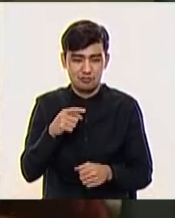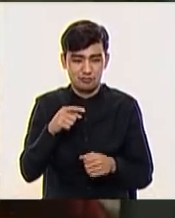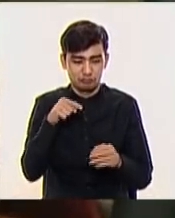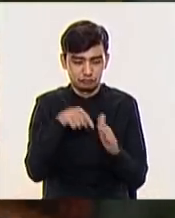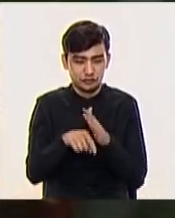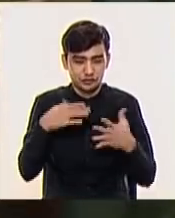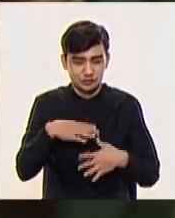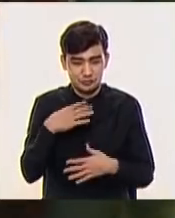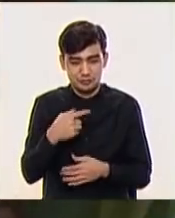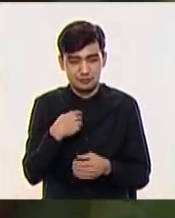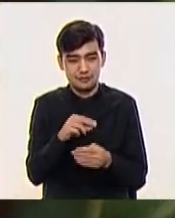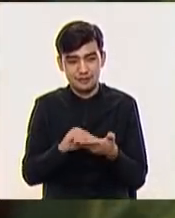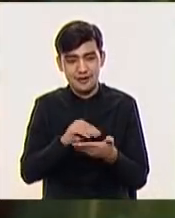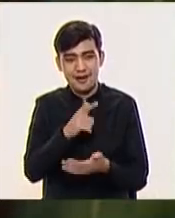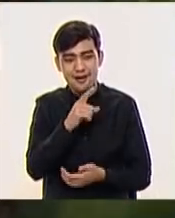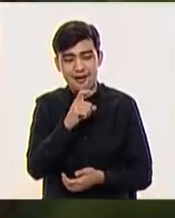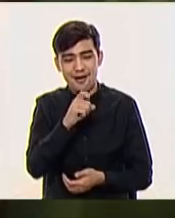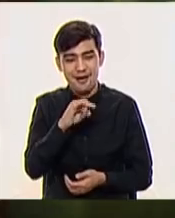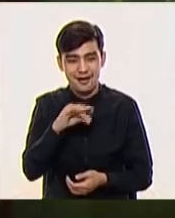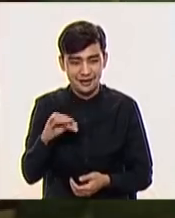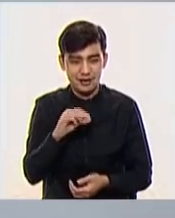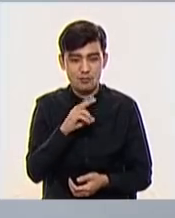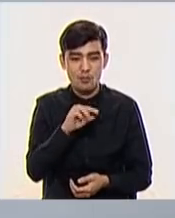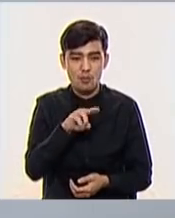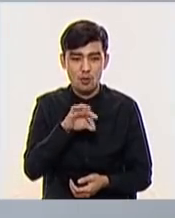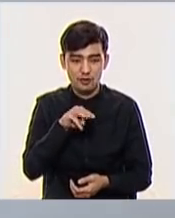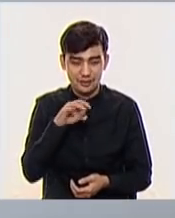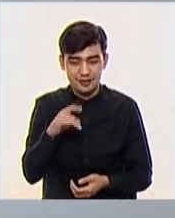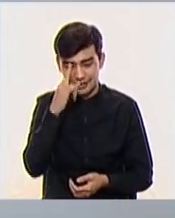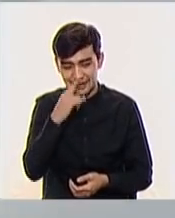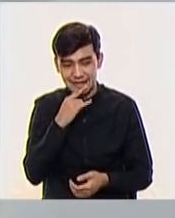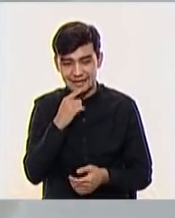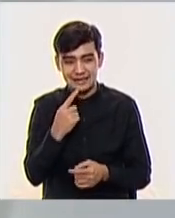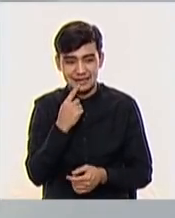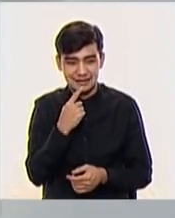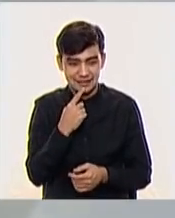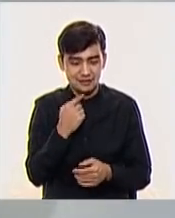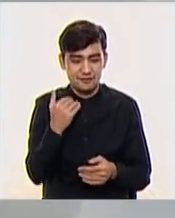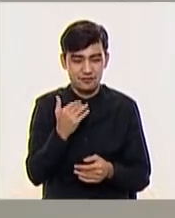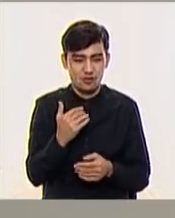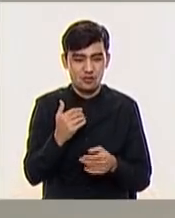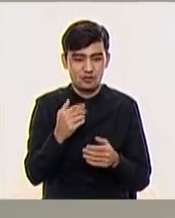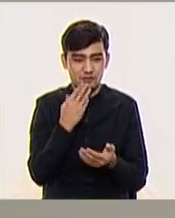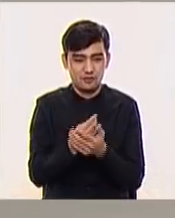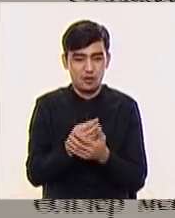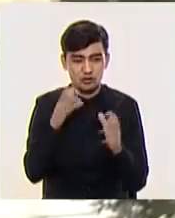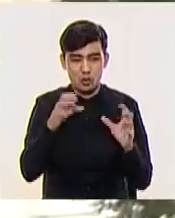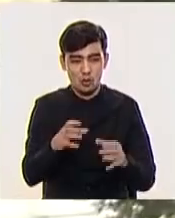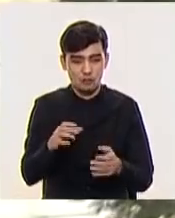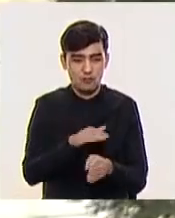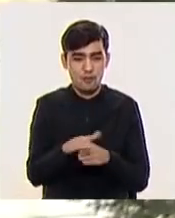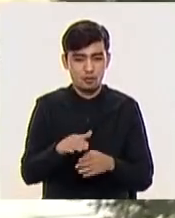отыр. Себебі Харри Поттер мен Пәлсапа тас кітабында қазақ тілінің орфографиялық ережесі толық сақталған